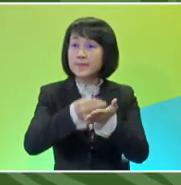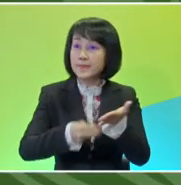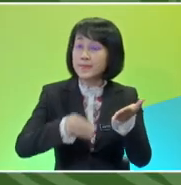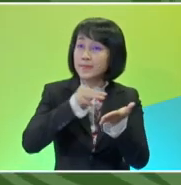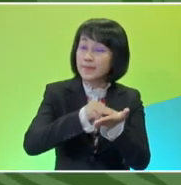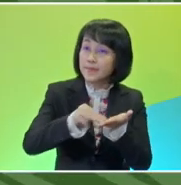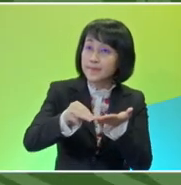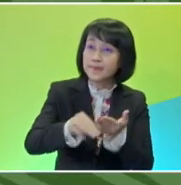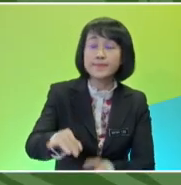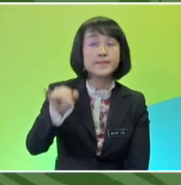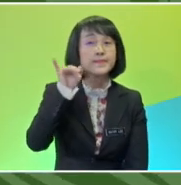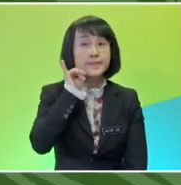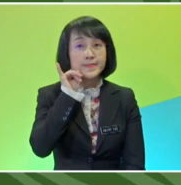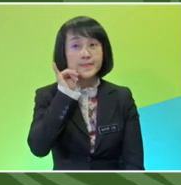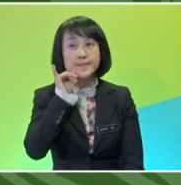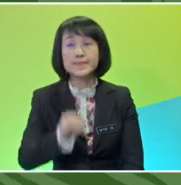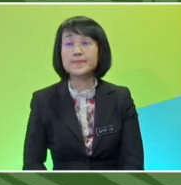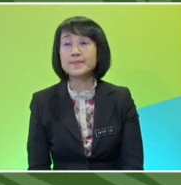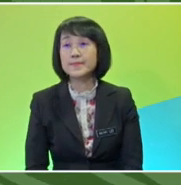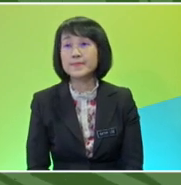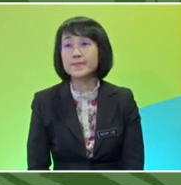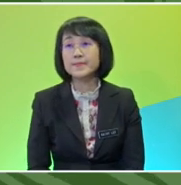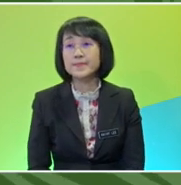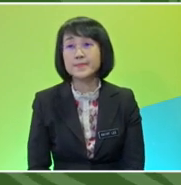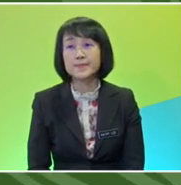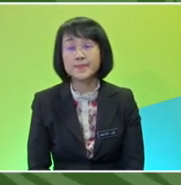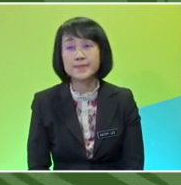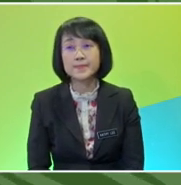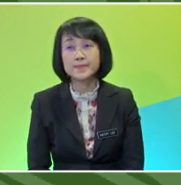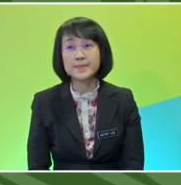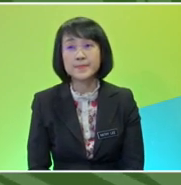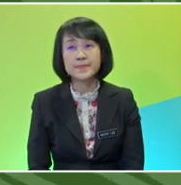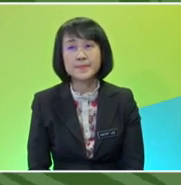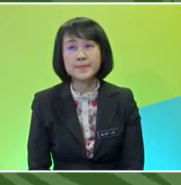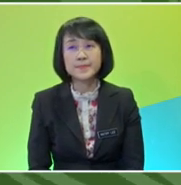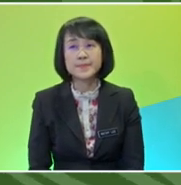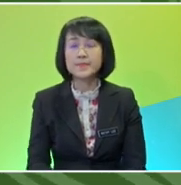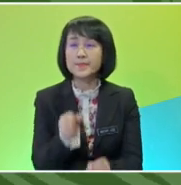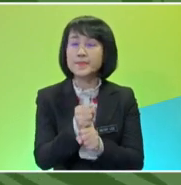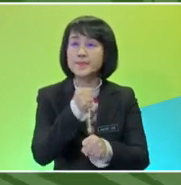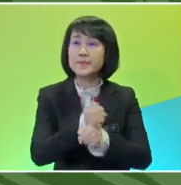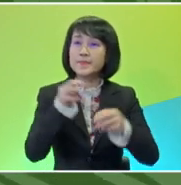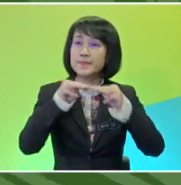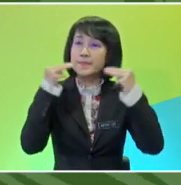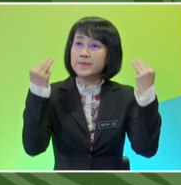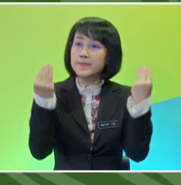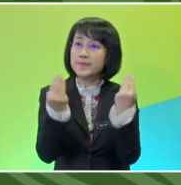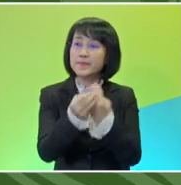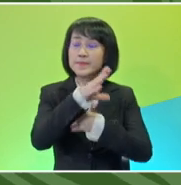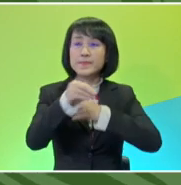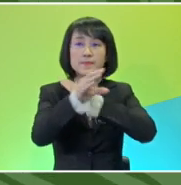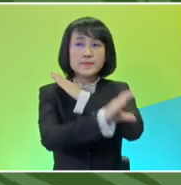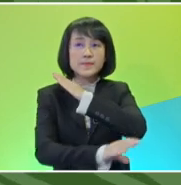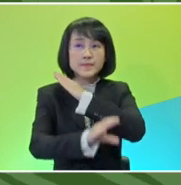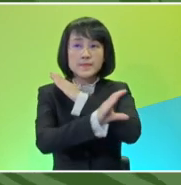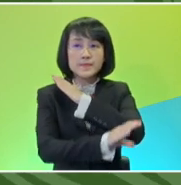Apakah kepentingan nilai murni pada diri membentuk masyarakat dan negara yang